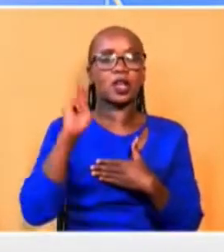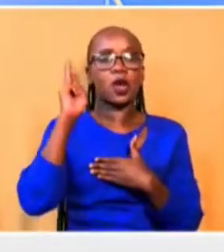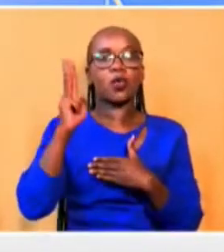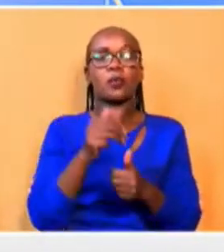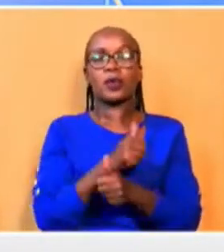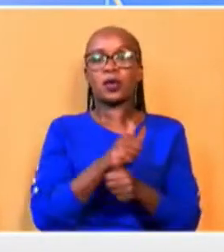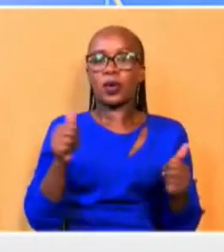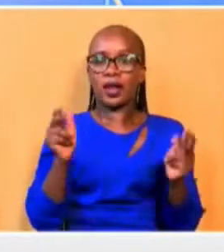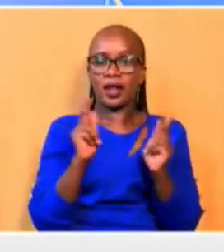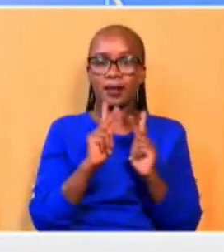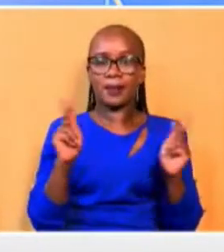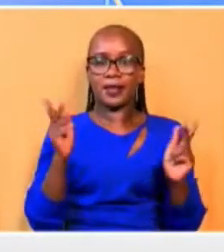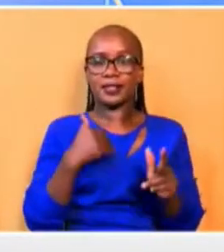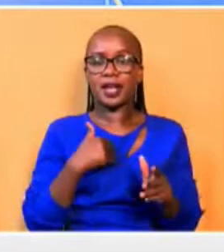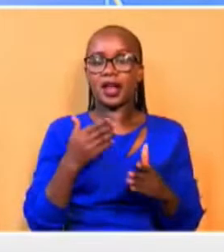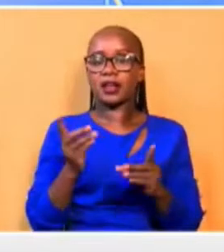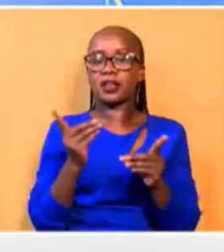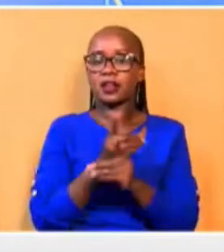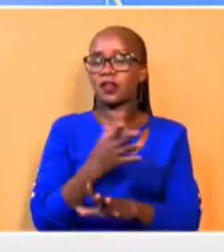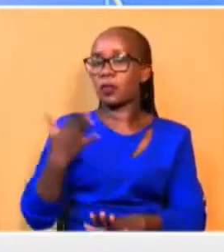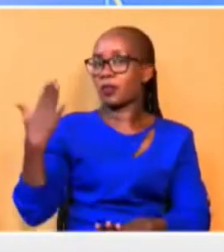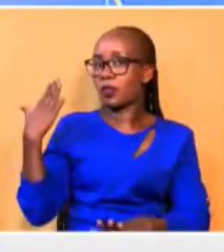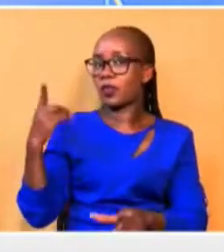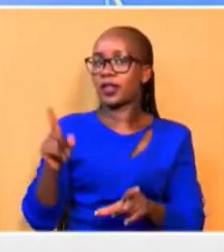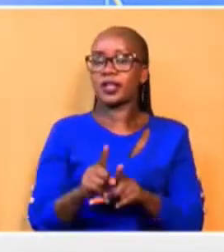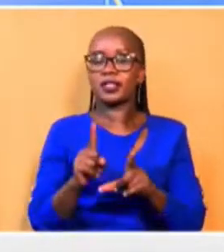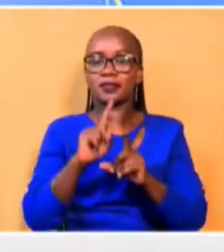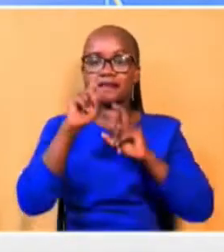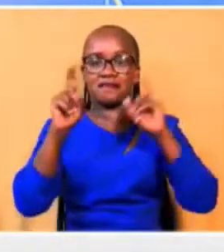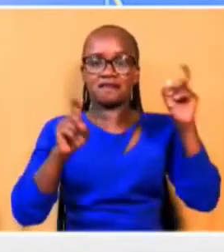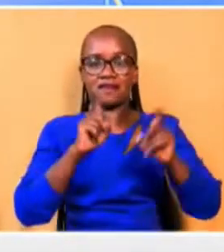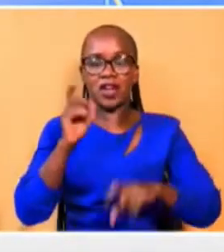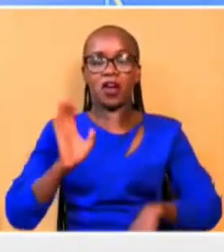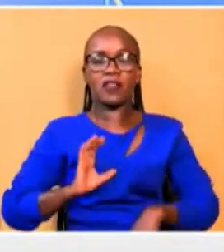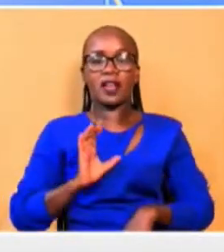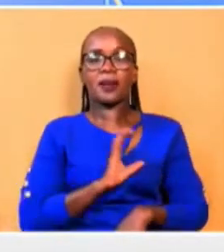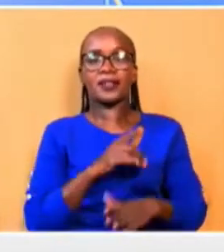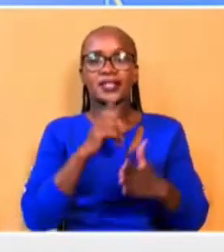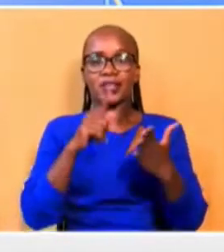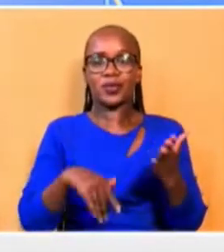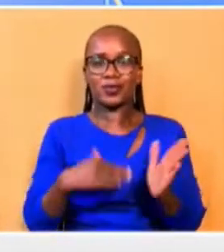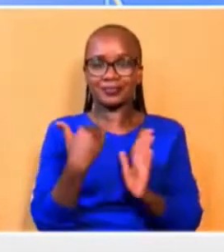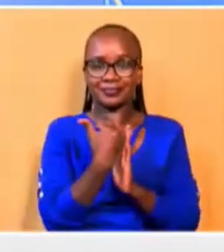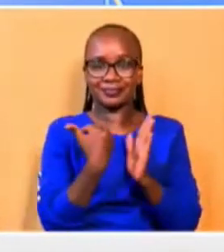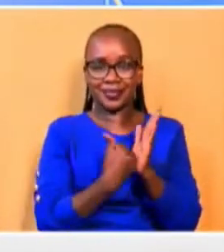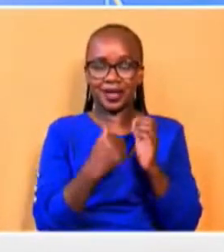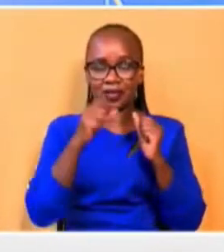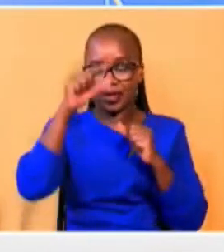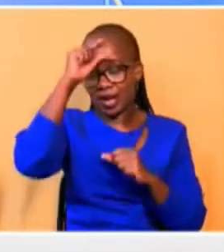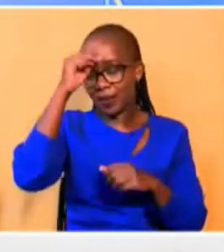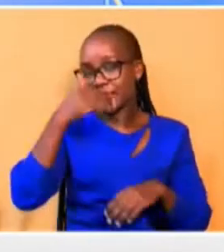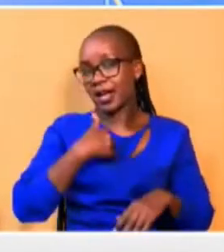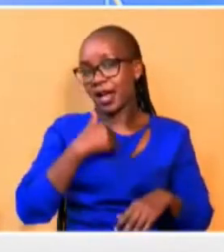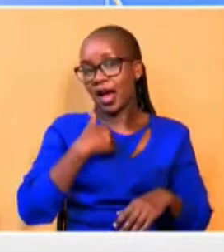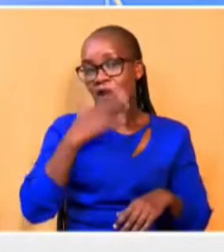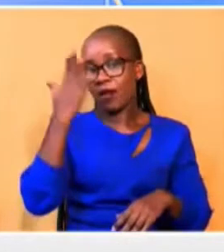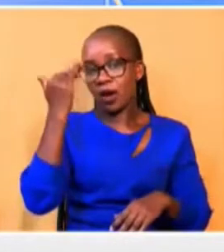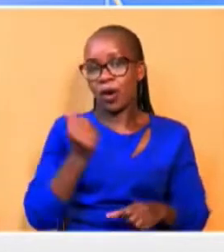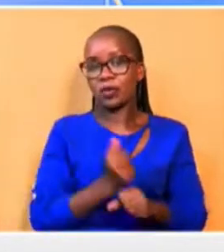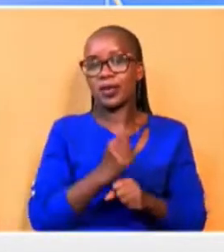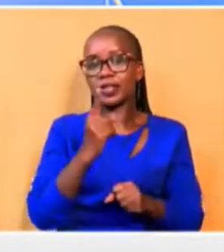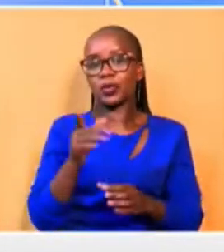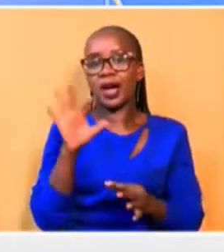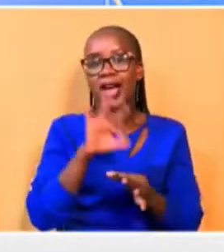usalama tofauti na hapo awali. Waziri Matiang'i aliyohojiwa na kamati hiyo amedokeza kuhusu mikakati serikali iliyonayo ili